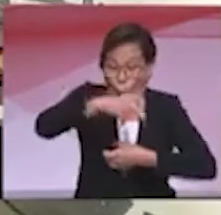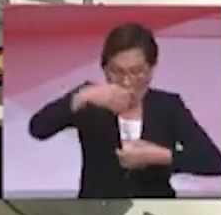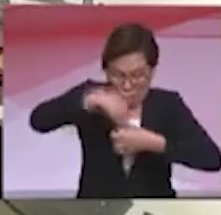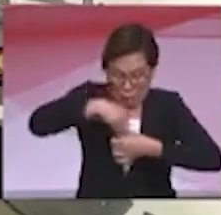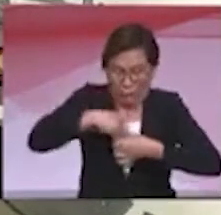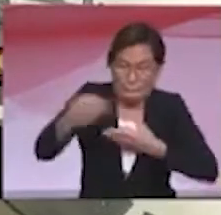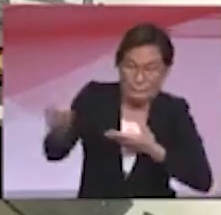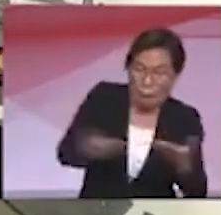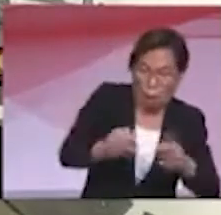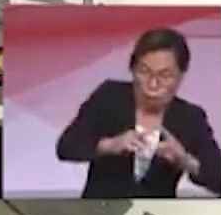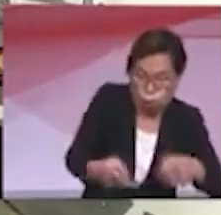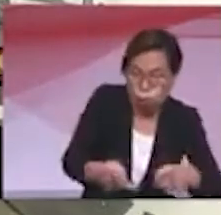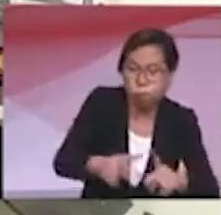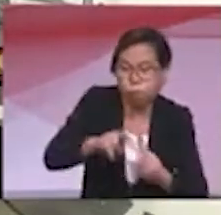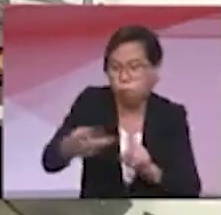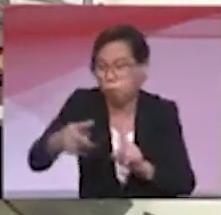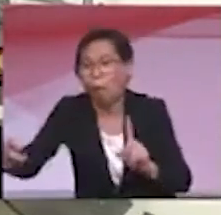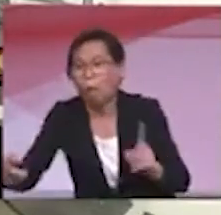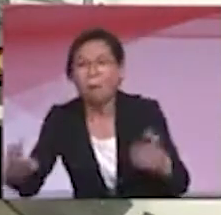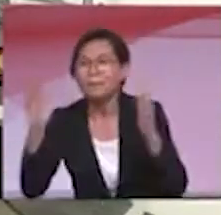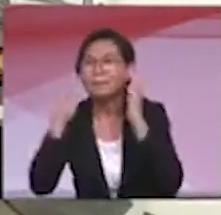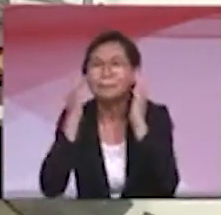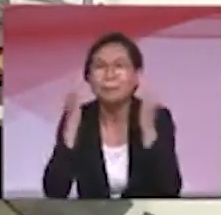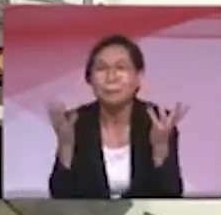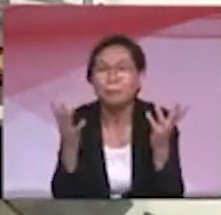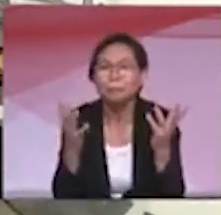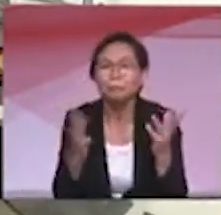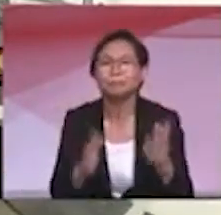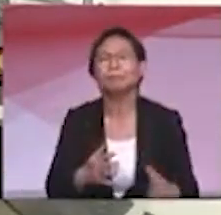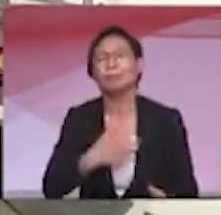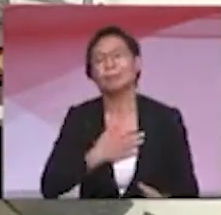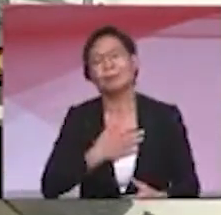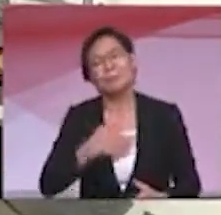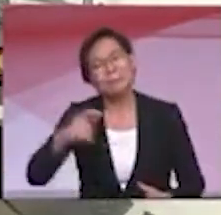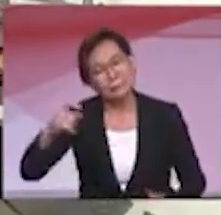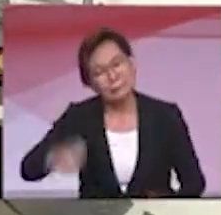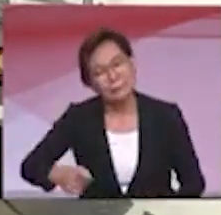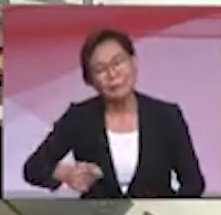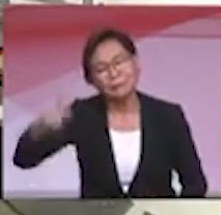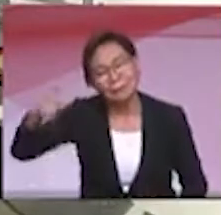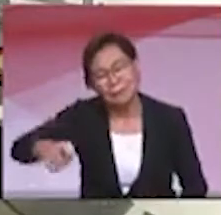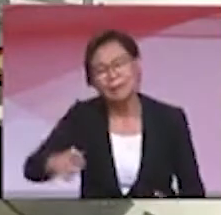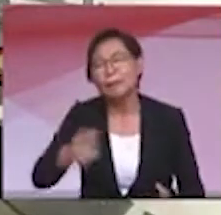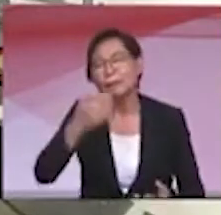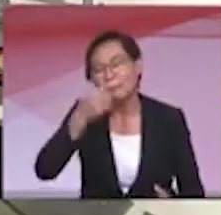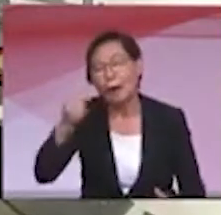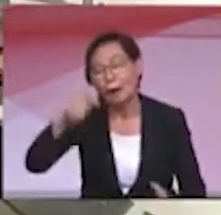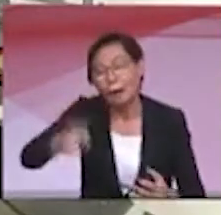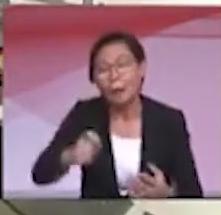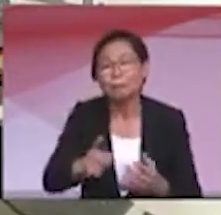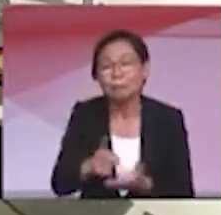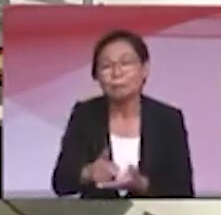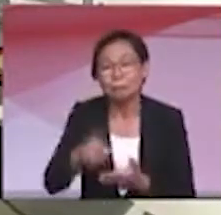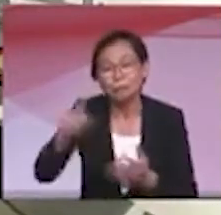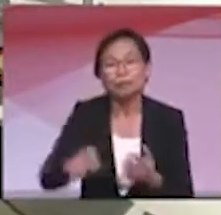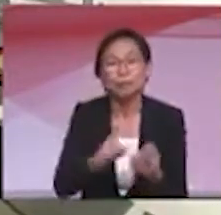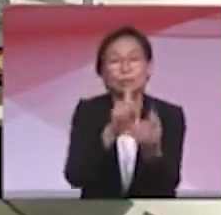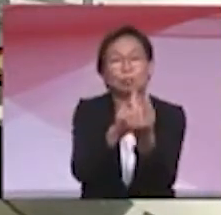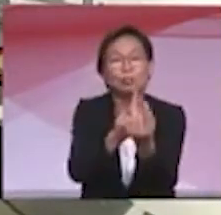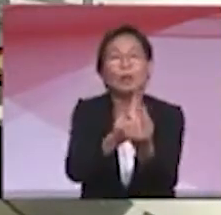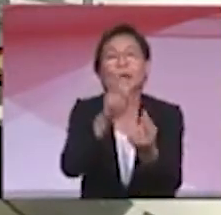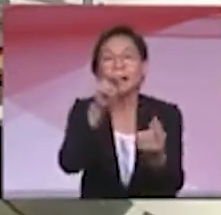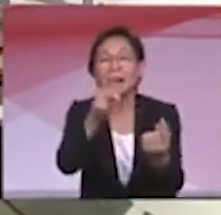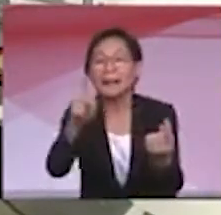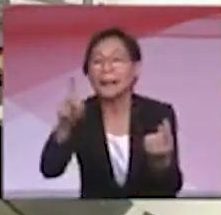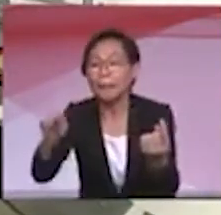harap bagi menjaga keselamatan mereka, perlulah berjumpa dengan Kementerian Kesihatan